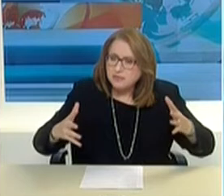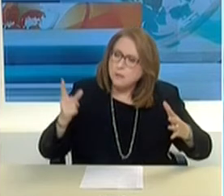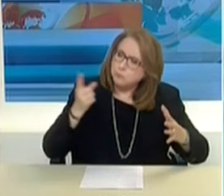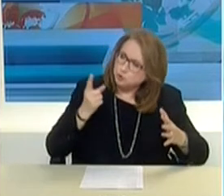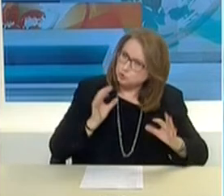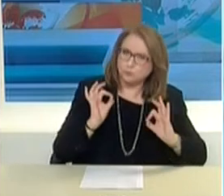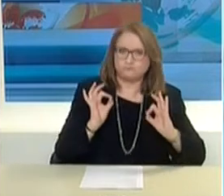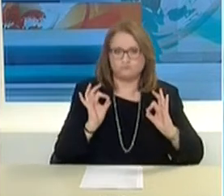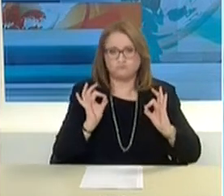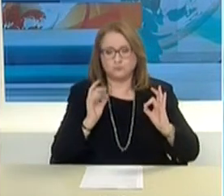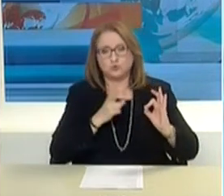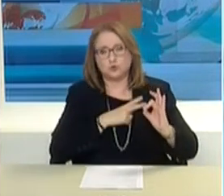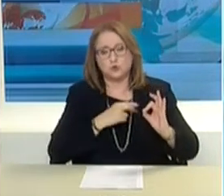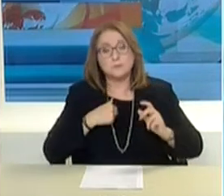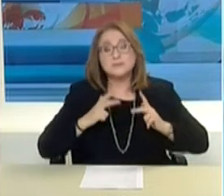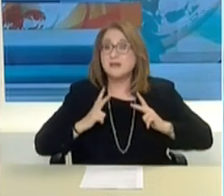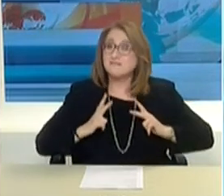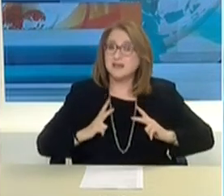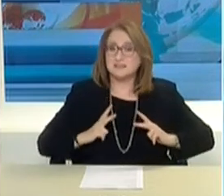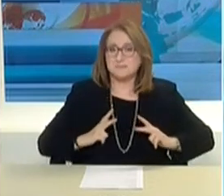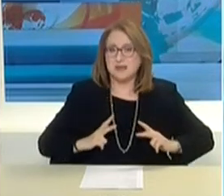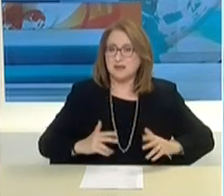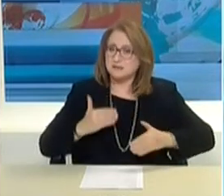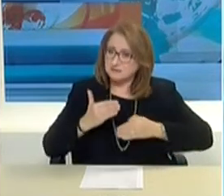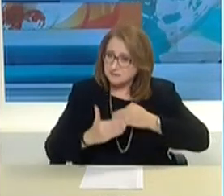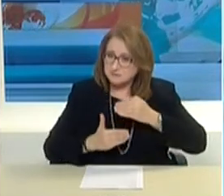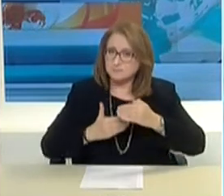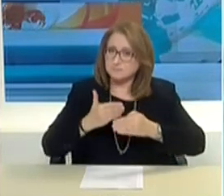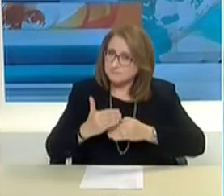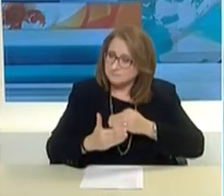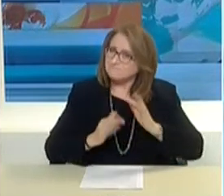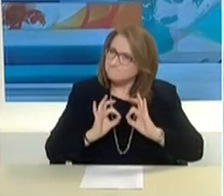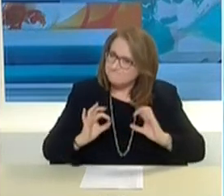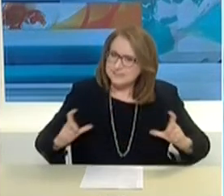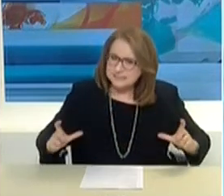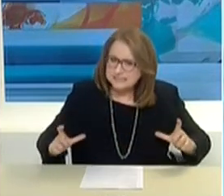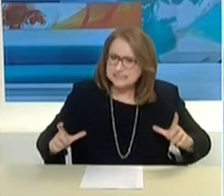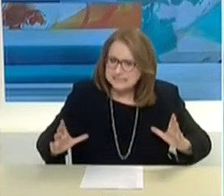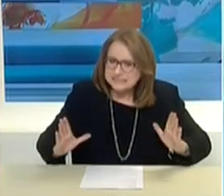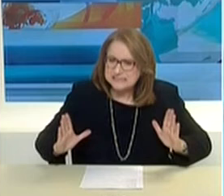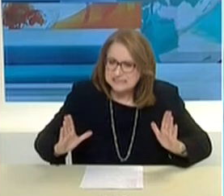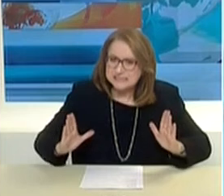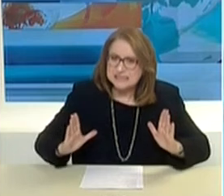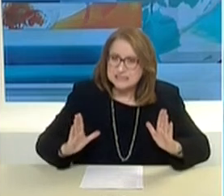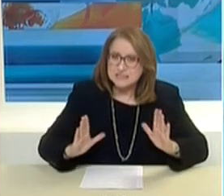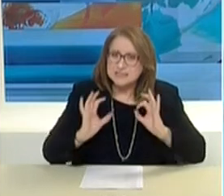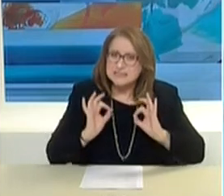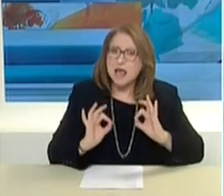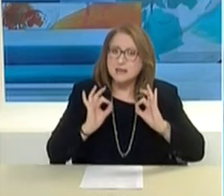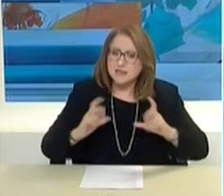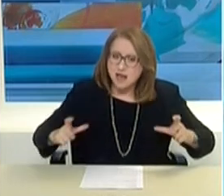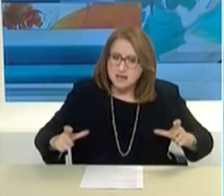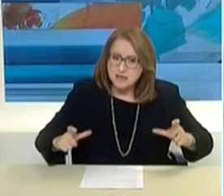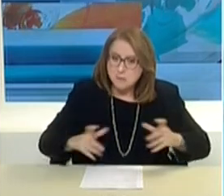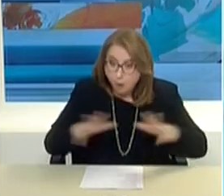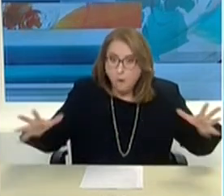νοσοκομεία. Είμαστε ικανοποιημένοι με την πορεία, αλλά η πορεία, πρέπει να το πω ξανά, θα εξαρτηθεί από την